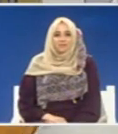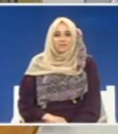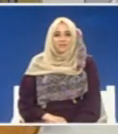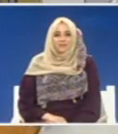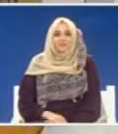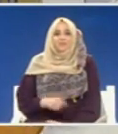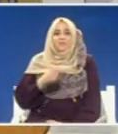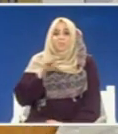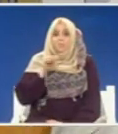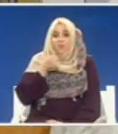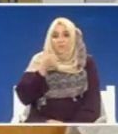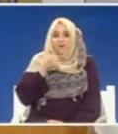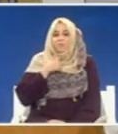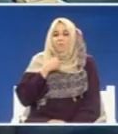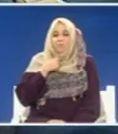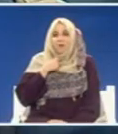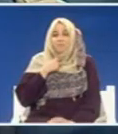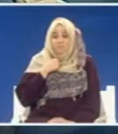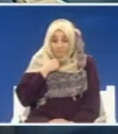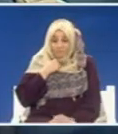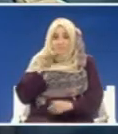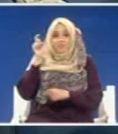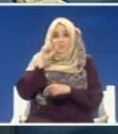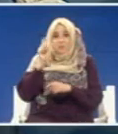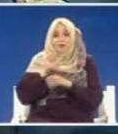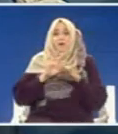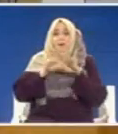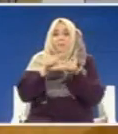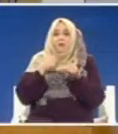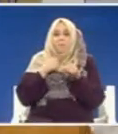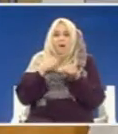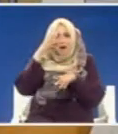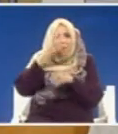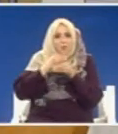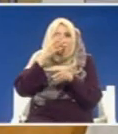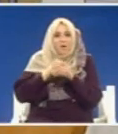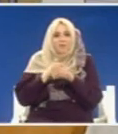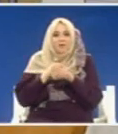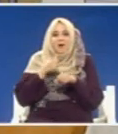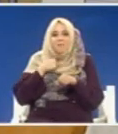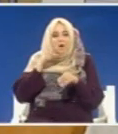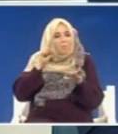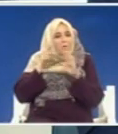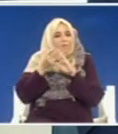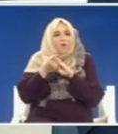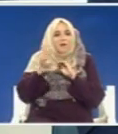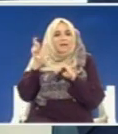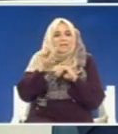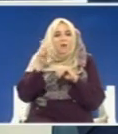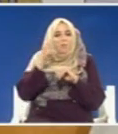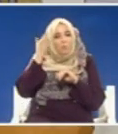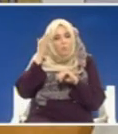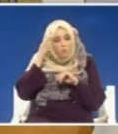فأرث الإسلام أولا، ثم أتعمق فيه وأتعرف عليه وأحس لذة القرب من الله تعالى بهذا